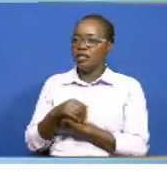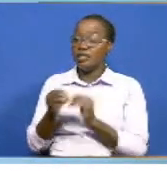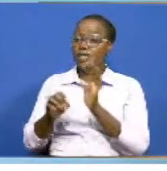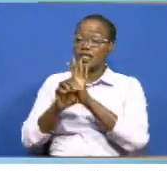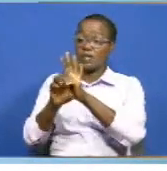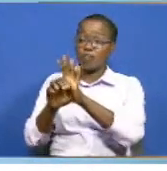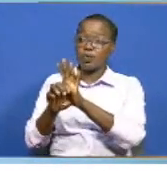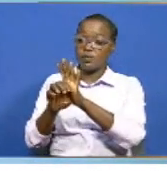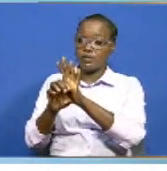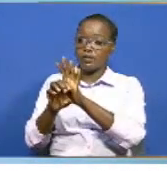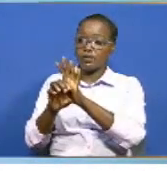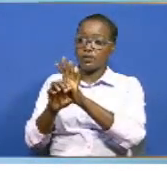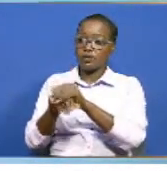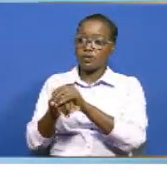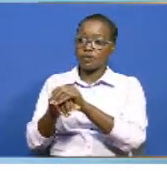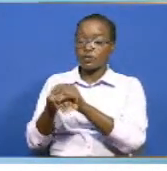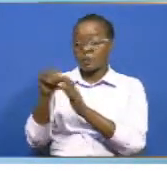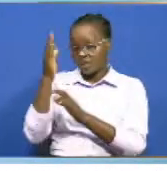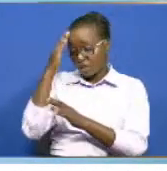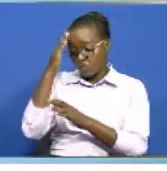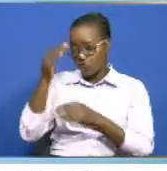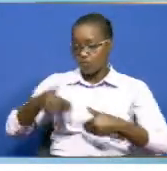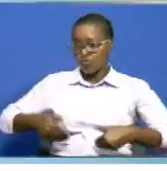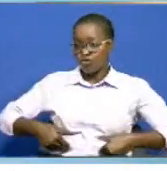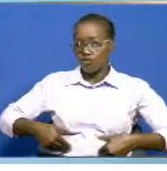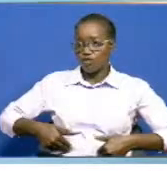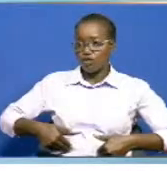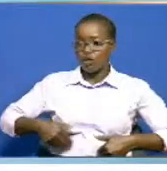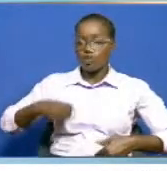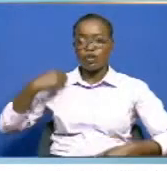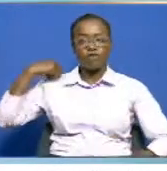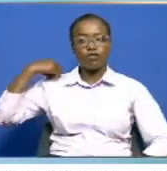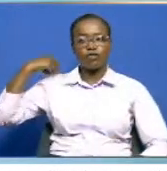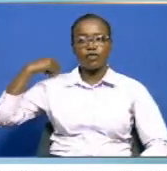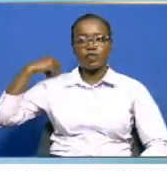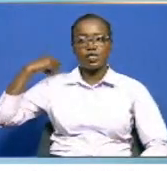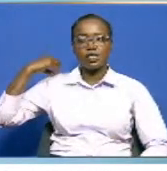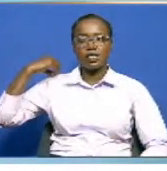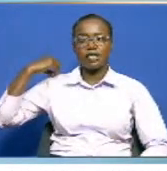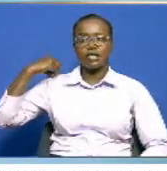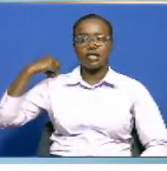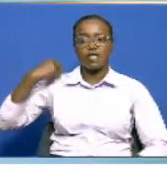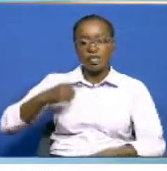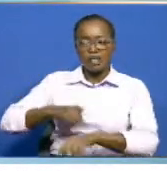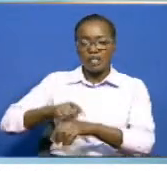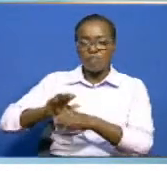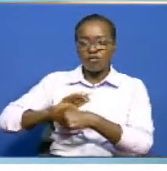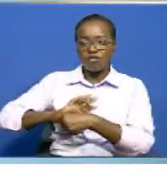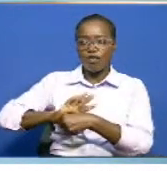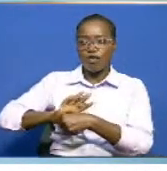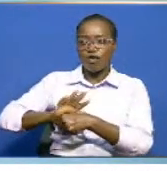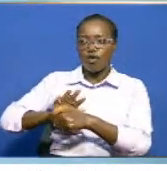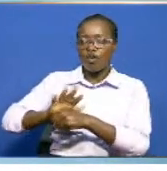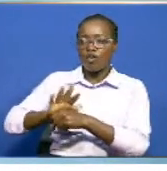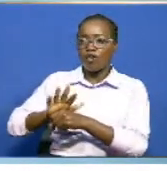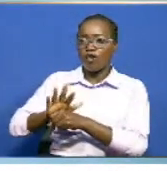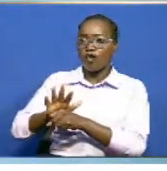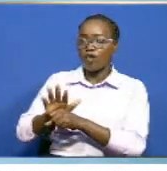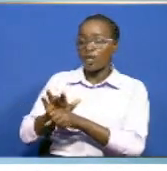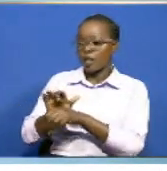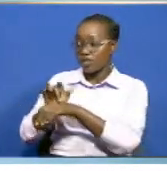mfano, mimi najua vijana ambao walijitolea wakati huu wa iki kipindi cha corona, wakaenda